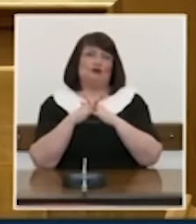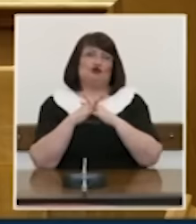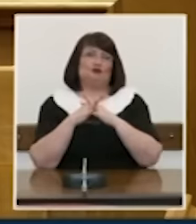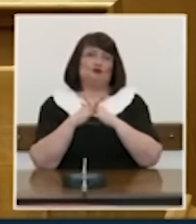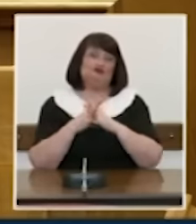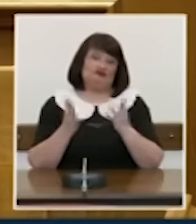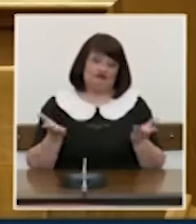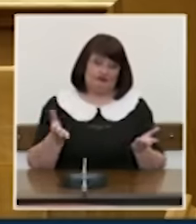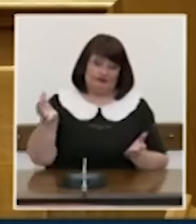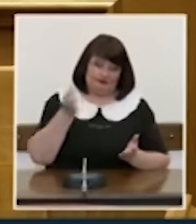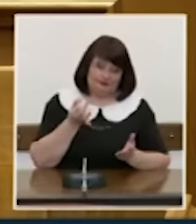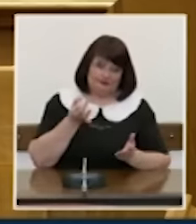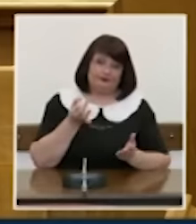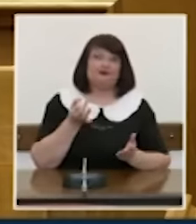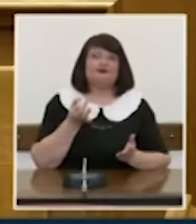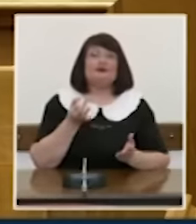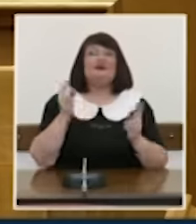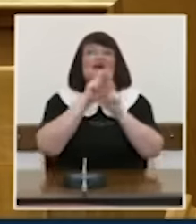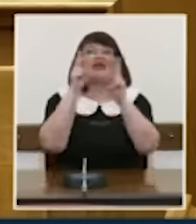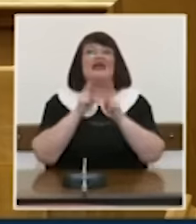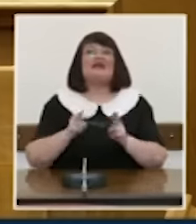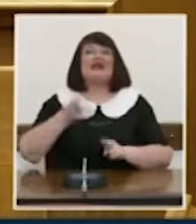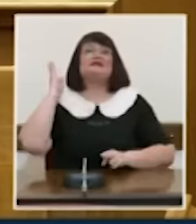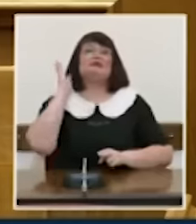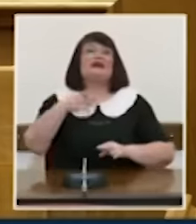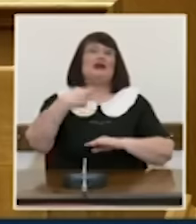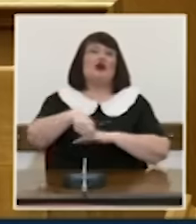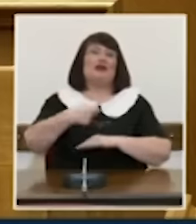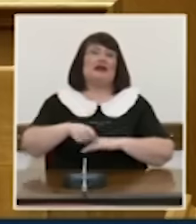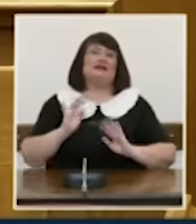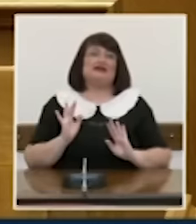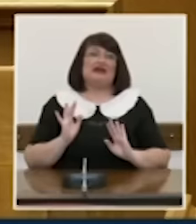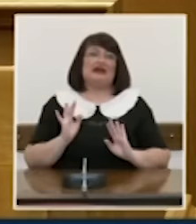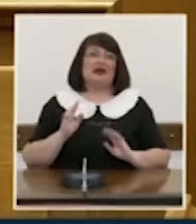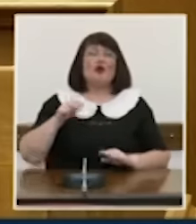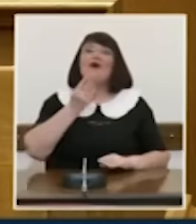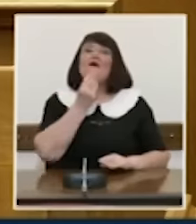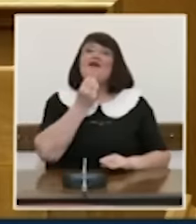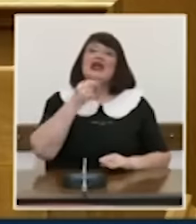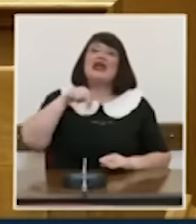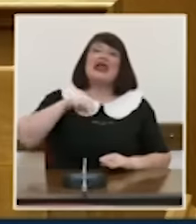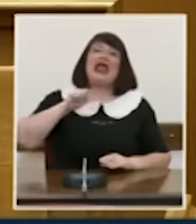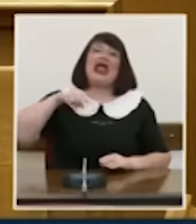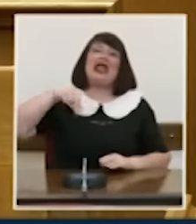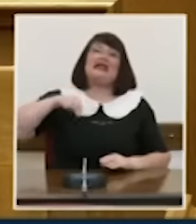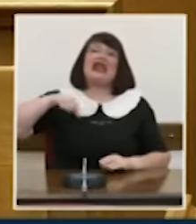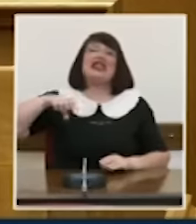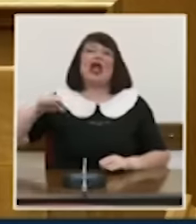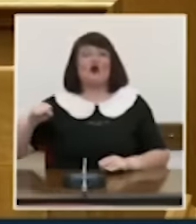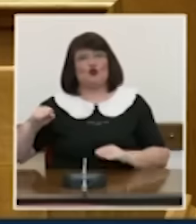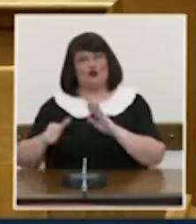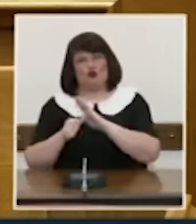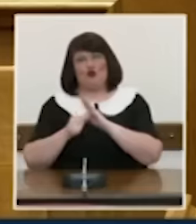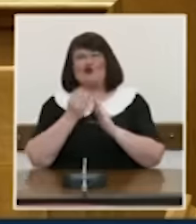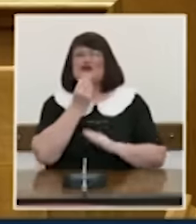αποκάλεσε ακόμα και το Διεθνές Ποινικό Δικαστήριο, τον Νετανιάχου, ενώ και τα άλλα κόμματα τις